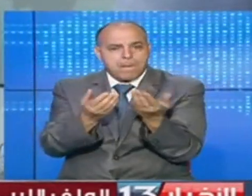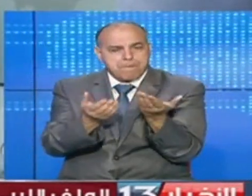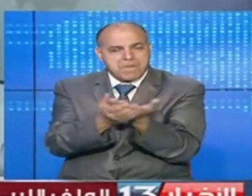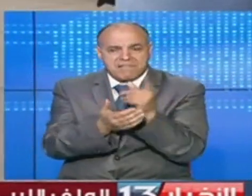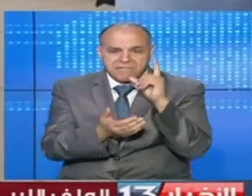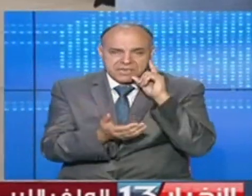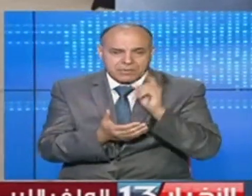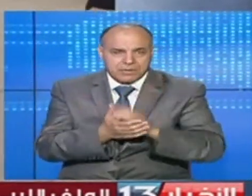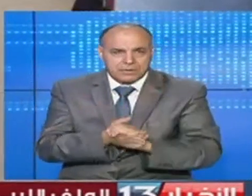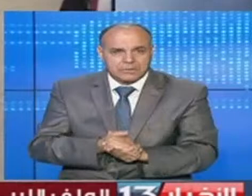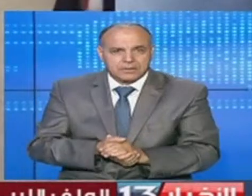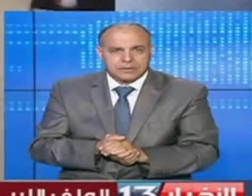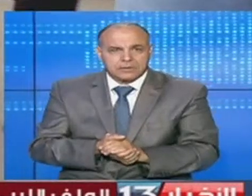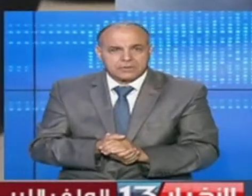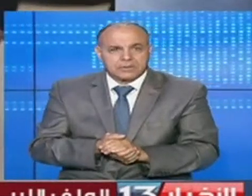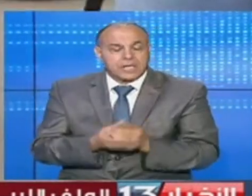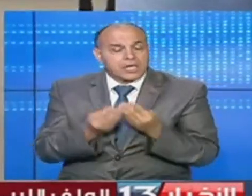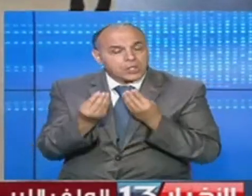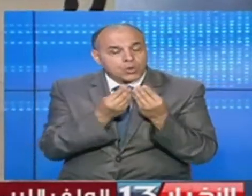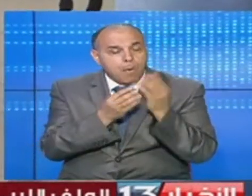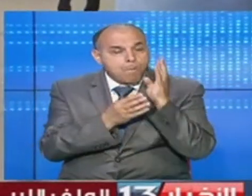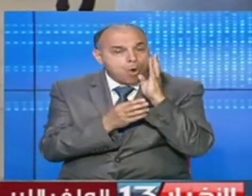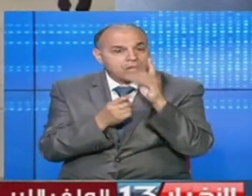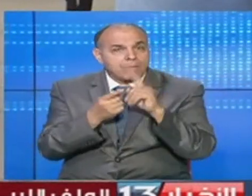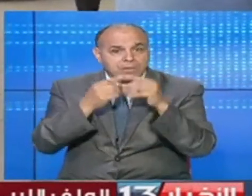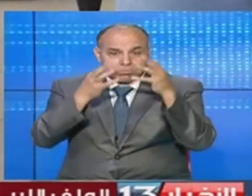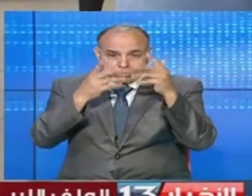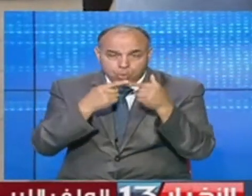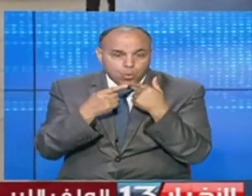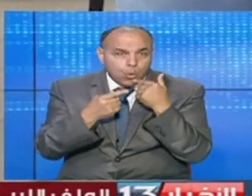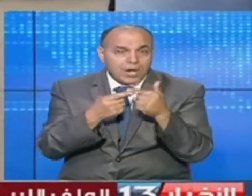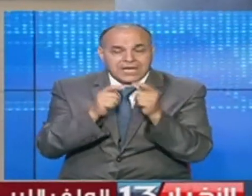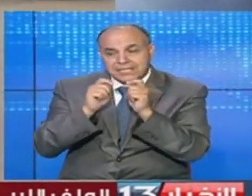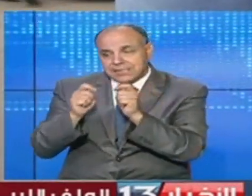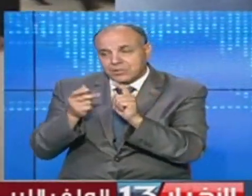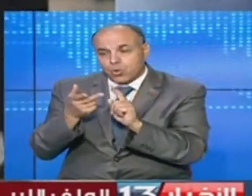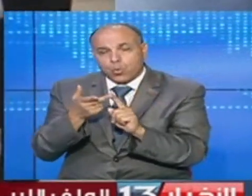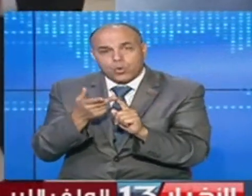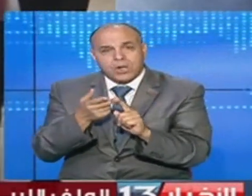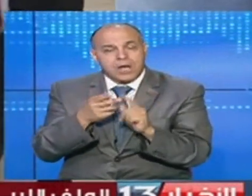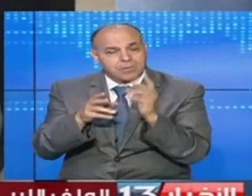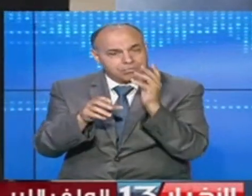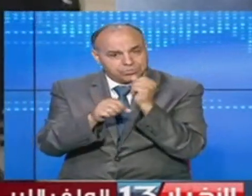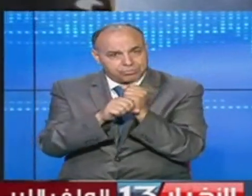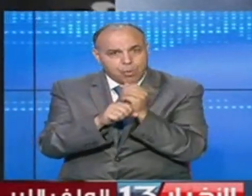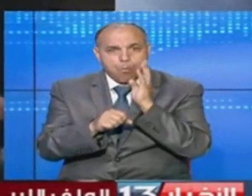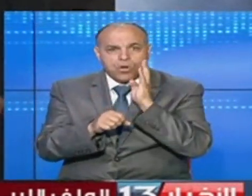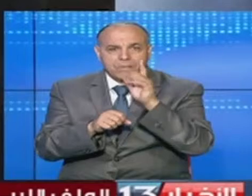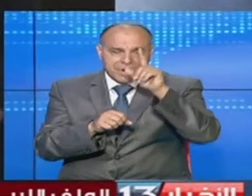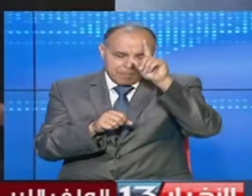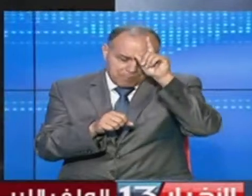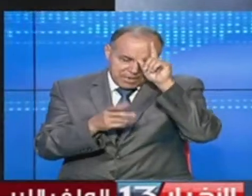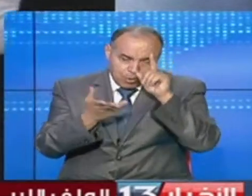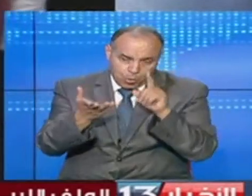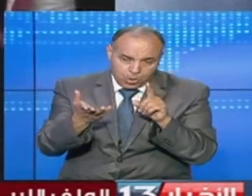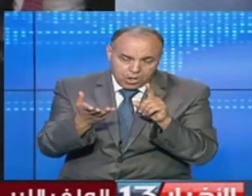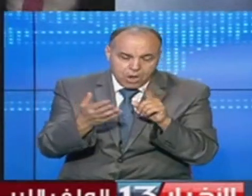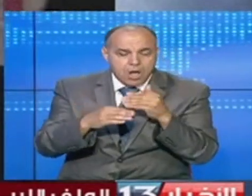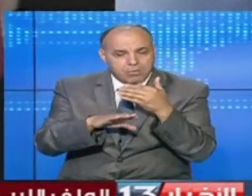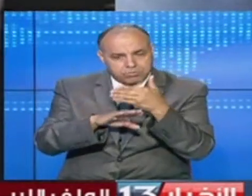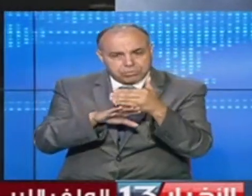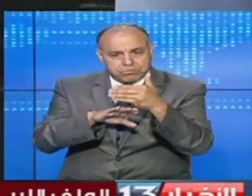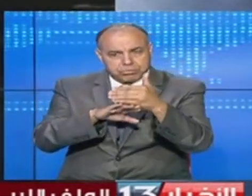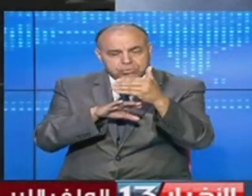الليبي ويناقش المؤتمر نتائج العمليه السياسيه التي تحققت منذ مؤتمر برلين والمراحل